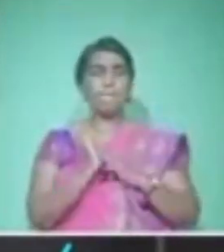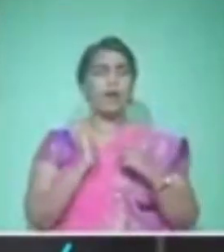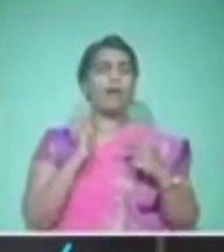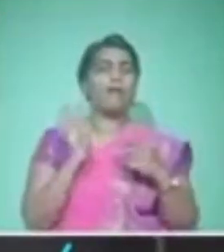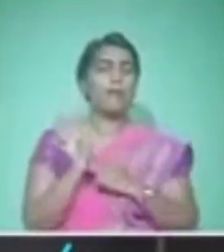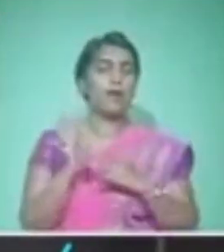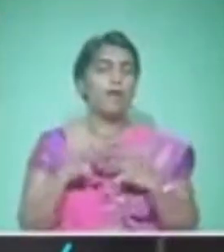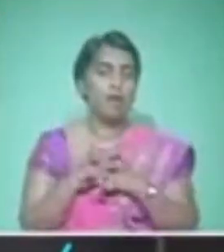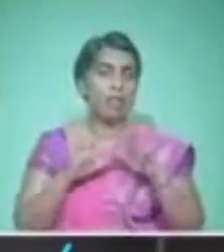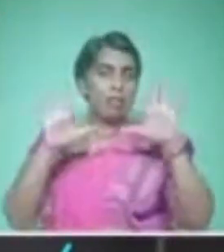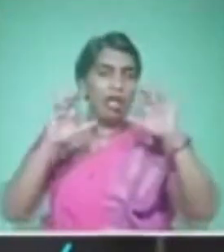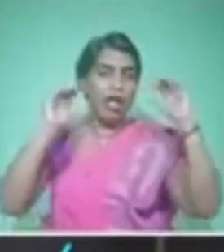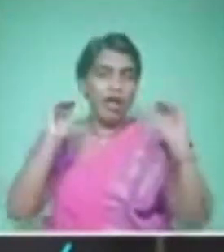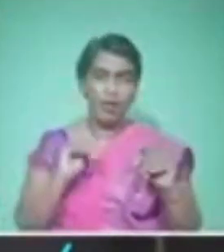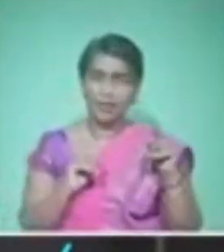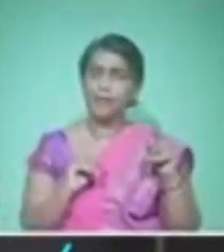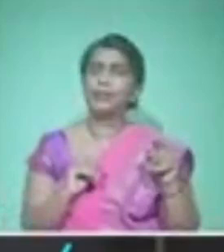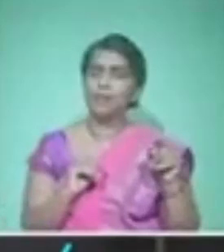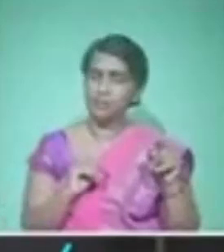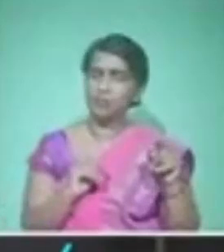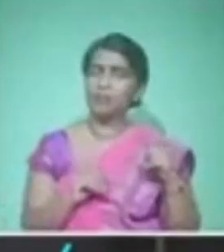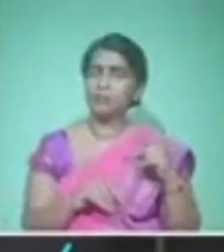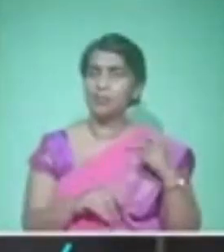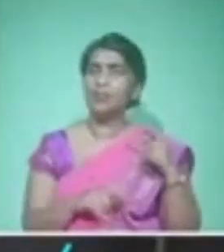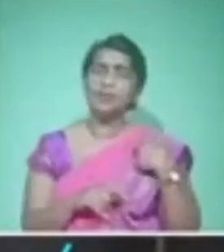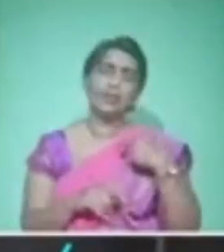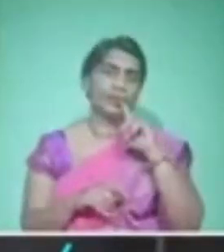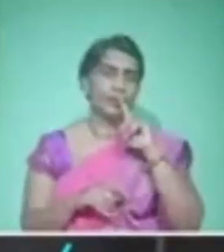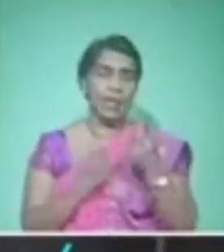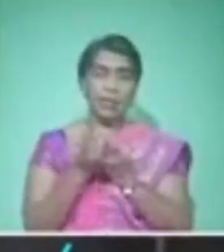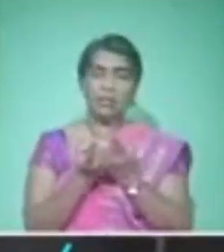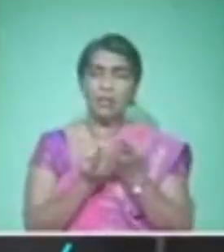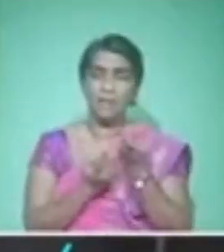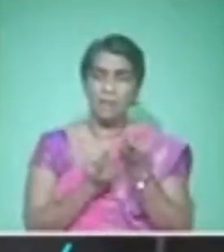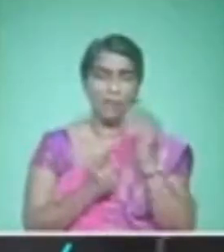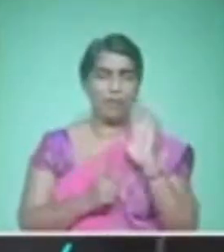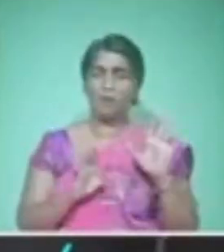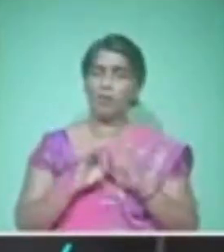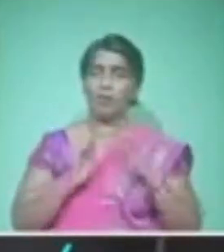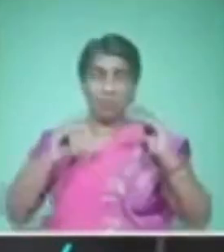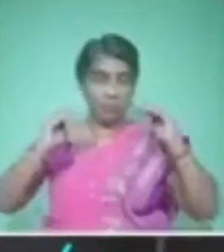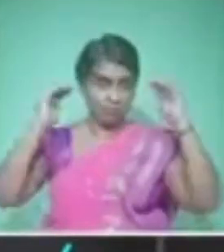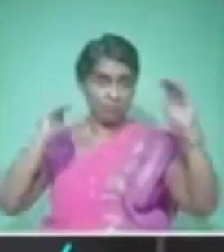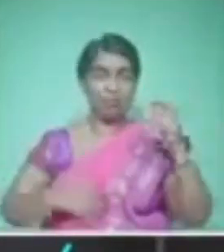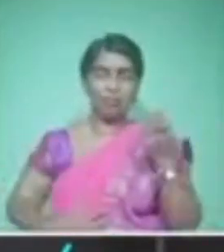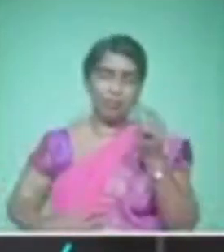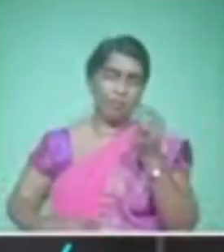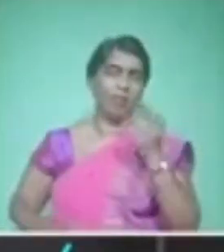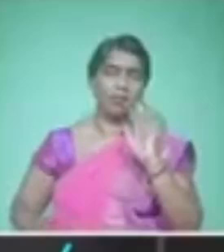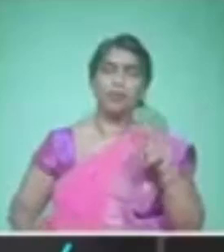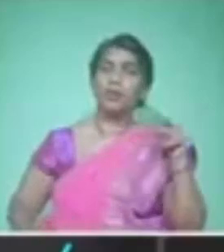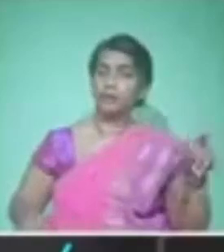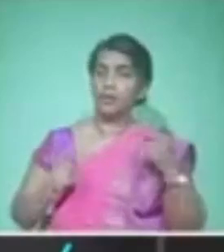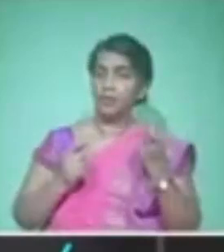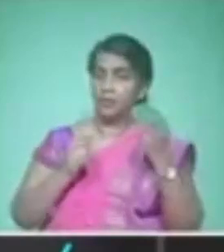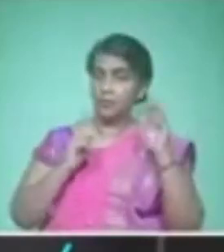වැඩිය අඩු වේවා මෙගවත් 10ට වැඩිය අඩු වේවා අපි කිව්වා තරඟ කාර්යක්‍රමයක් තියෙන්න ඕනේ ස්ටෑන්ඩඩ් ප්‍රයිස් එකක් දීලා ඒ